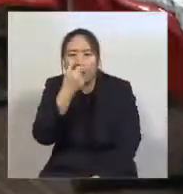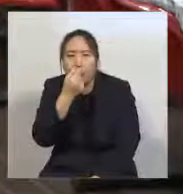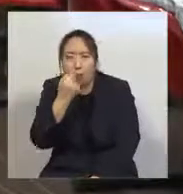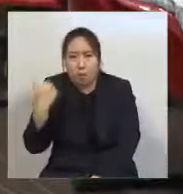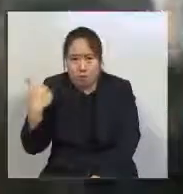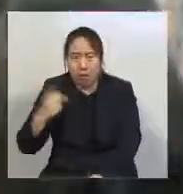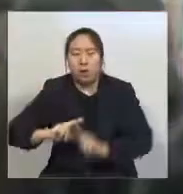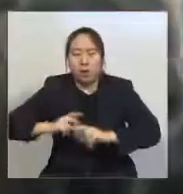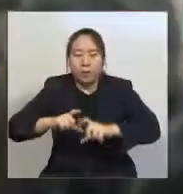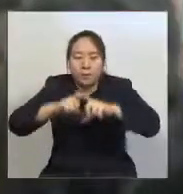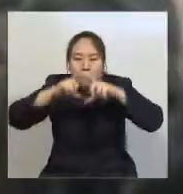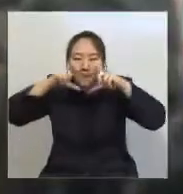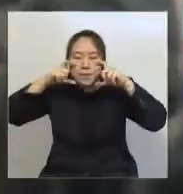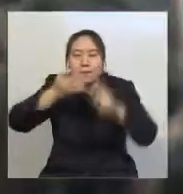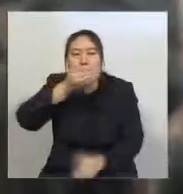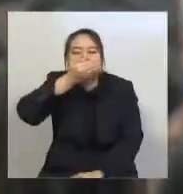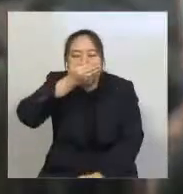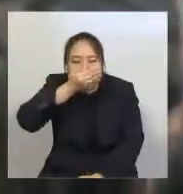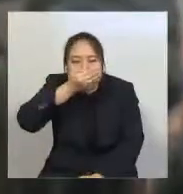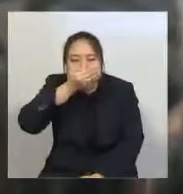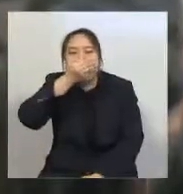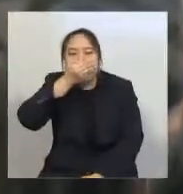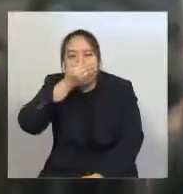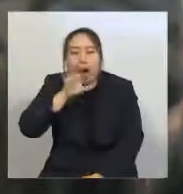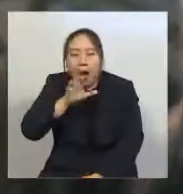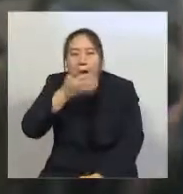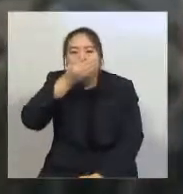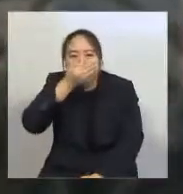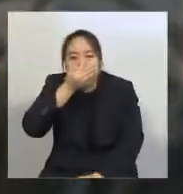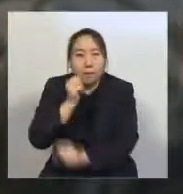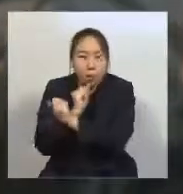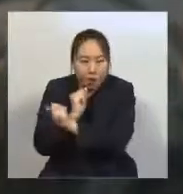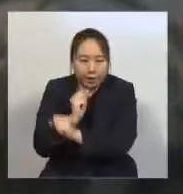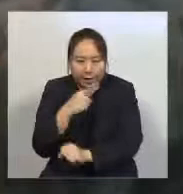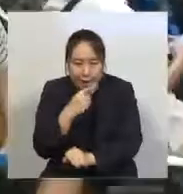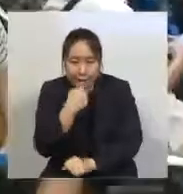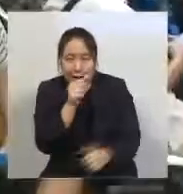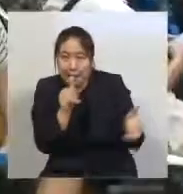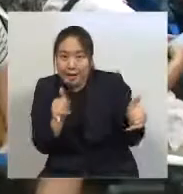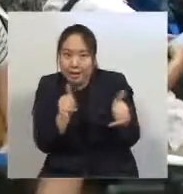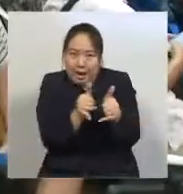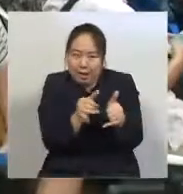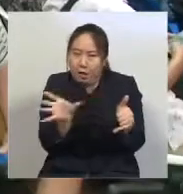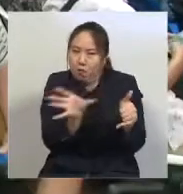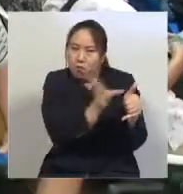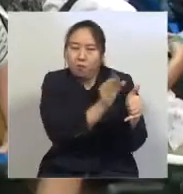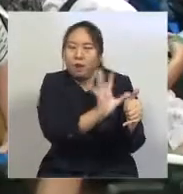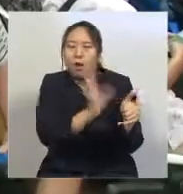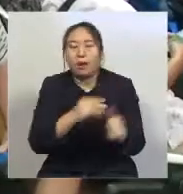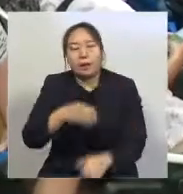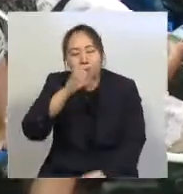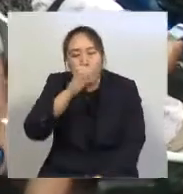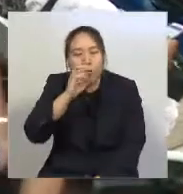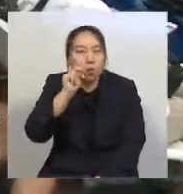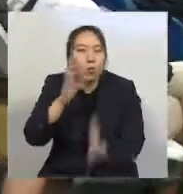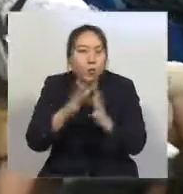วมหน้ากากอนามัยปิดปากและจมูกเมื่อไอจามหลีกเลี่ยงการสัมผัสใกล้ชิดกับผู้อื่นดื่มน้ำมากๆพักผ่อนให้เพียงพอ